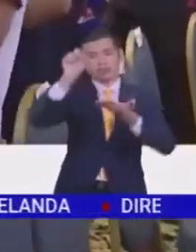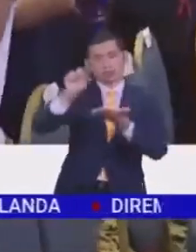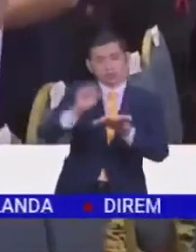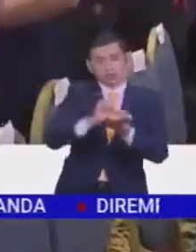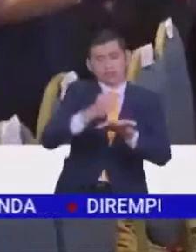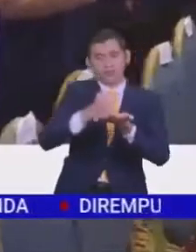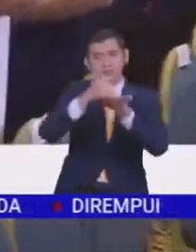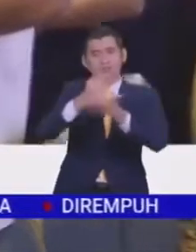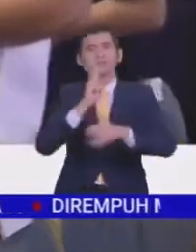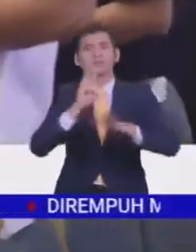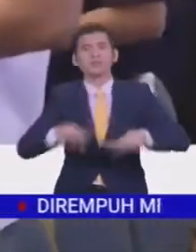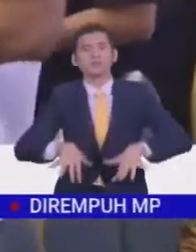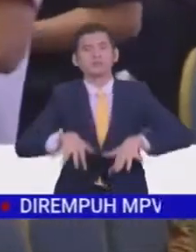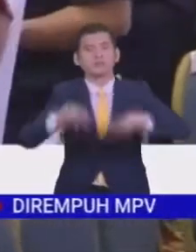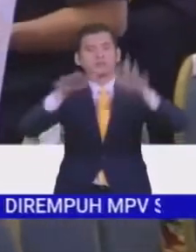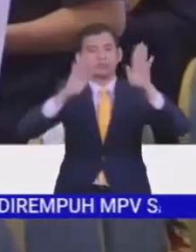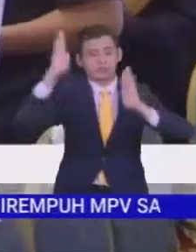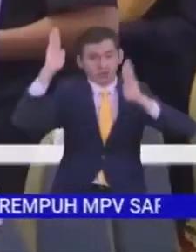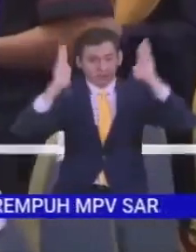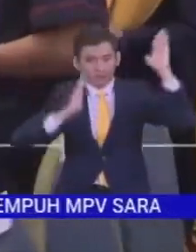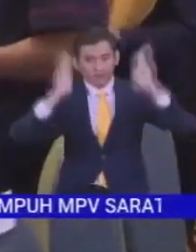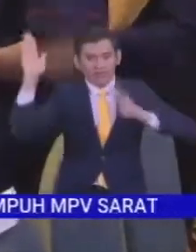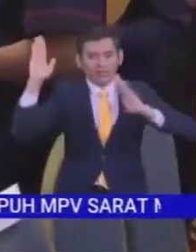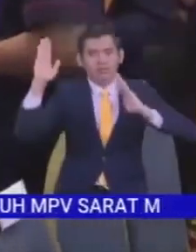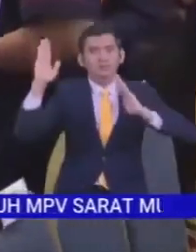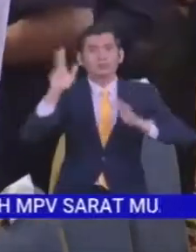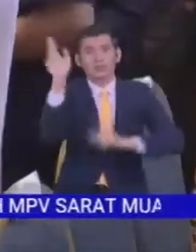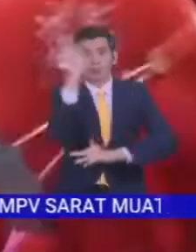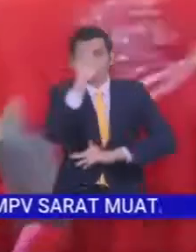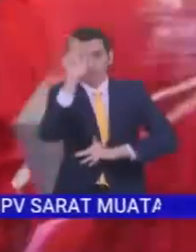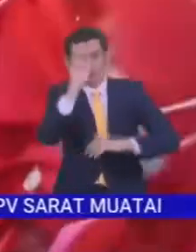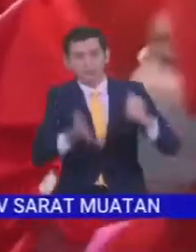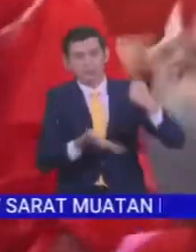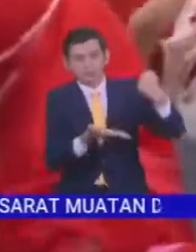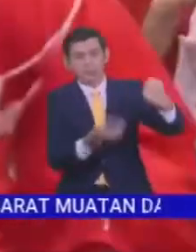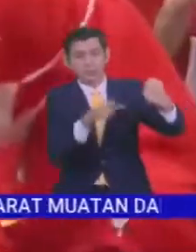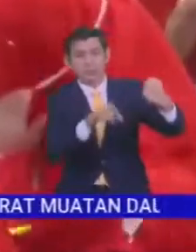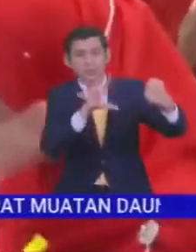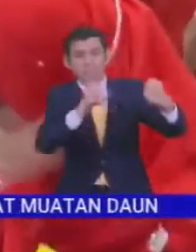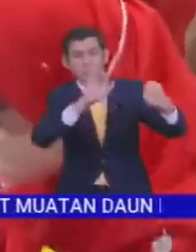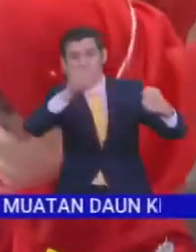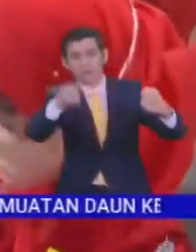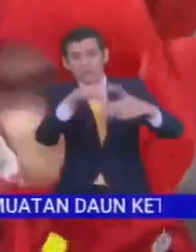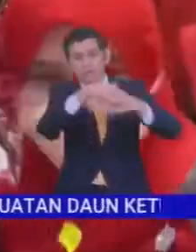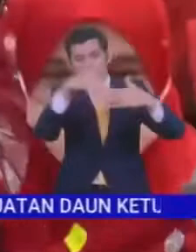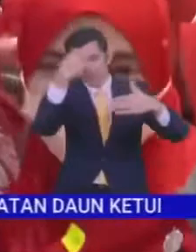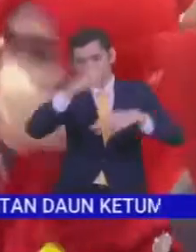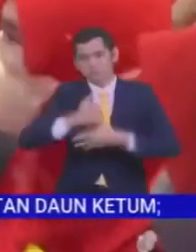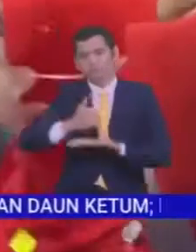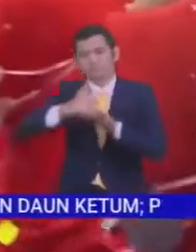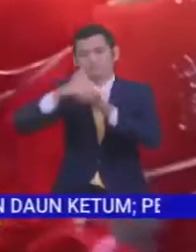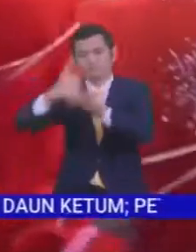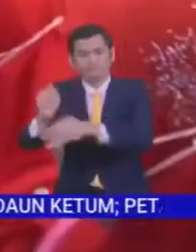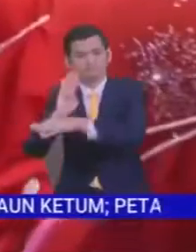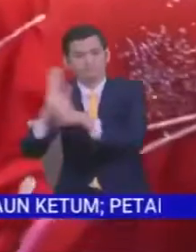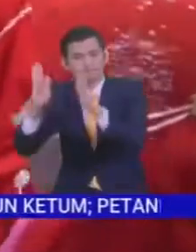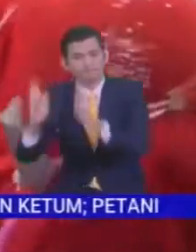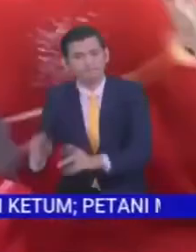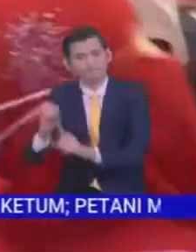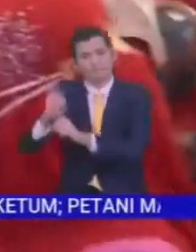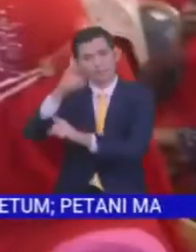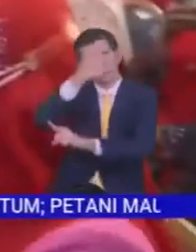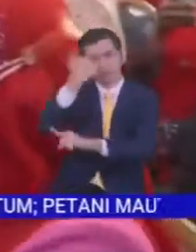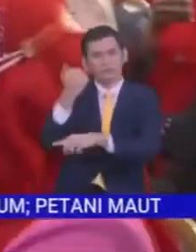keluarga Malaysia BBM kerajaan membutuhkan 50juta Ringgit bagi membantu Usahawan micro yang terjejas perniagaan